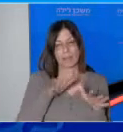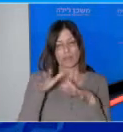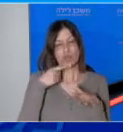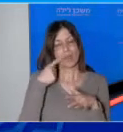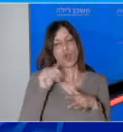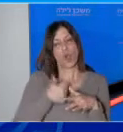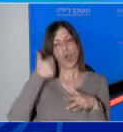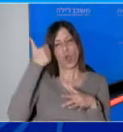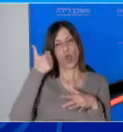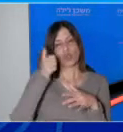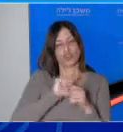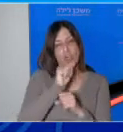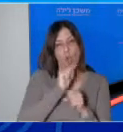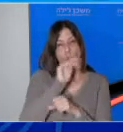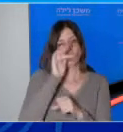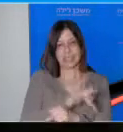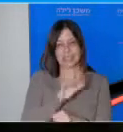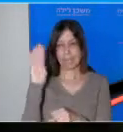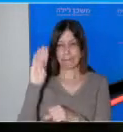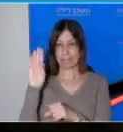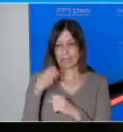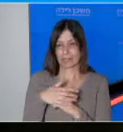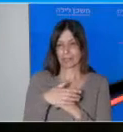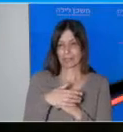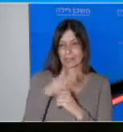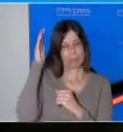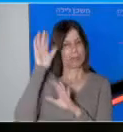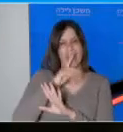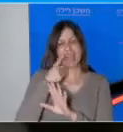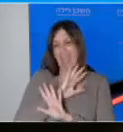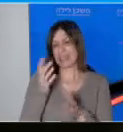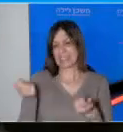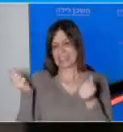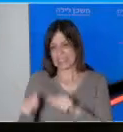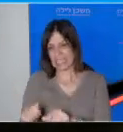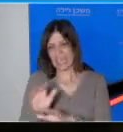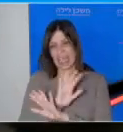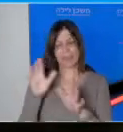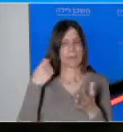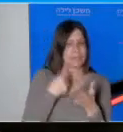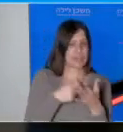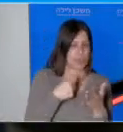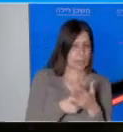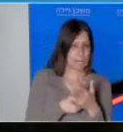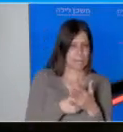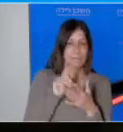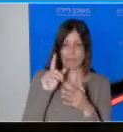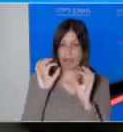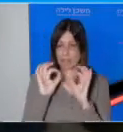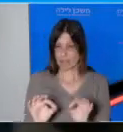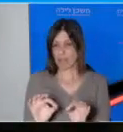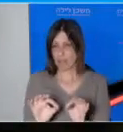ראש האופוזיציה בנימין נתניהו, הנה. בנט אומר אין סגר, אז אין פיצויים. אבל